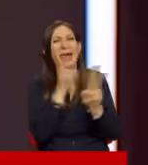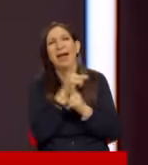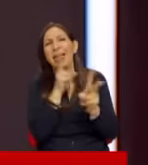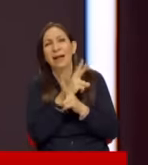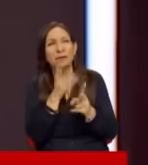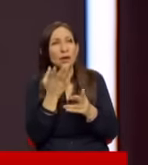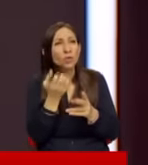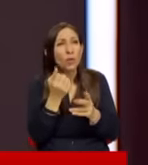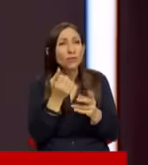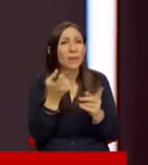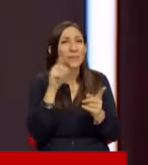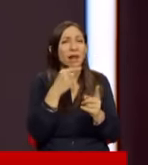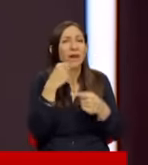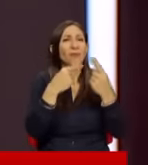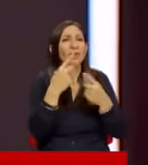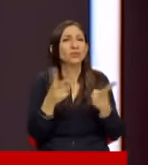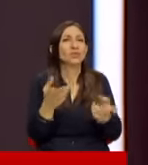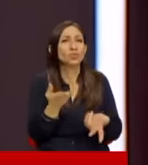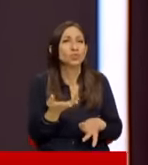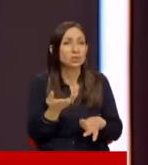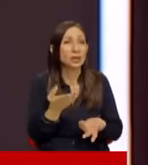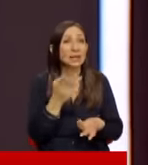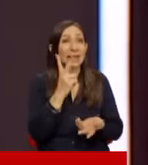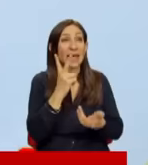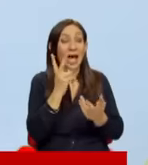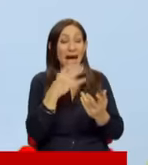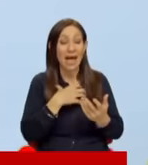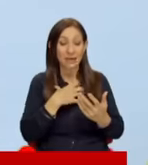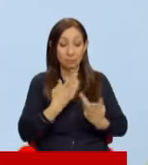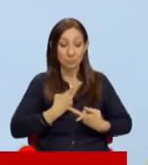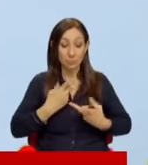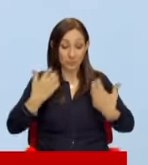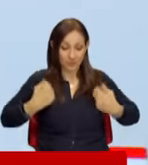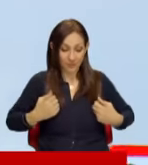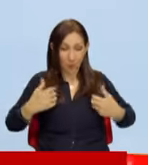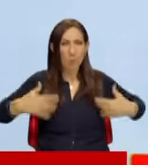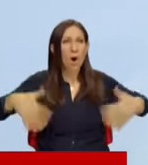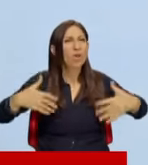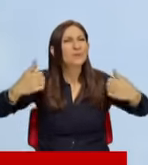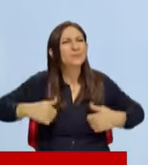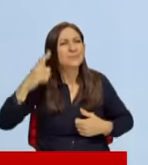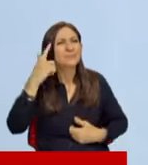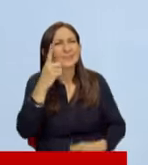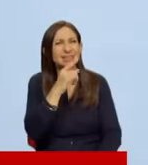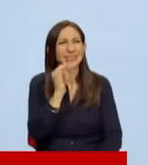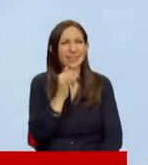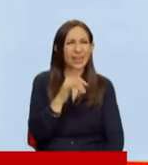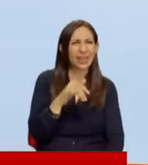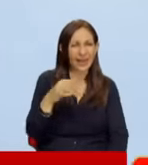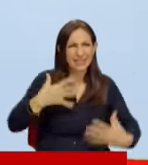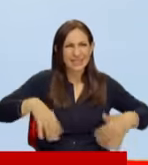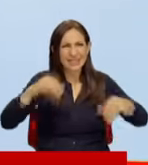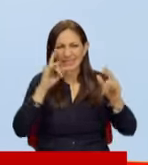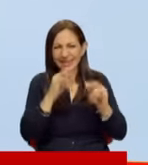Niye köfte üzerinden yürüyorsun? Şimdi sana ait olmayan bir kostümü giydiğinde, üzerine tam oturmayan bir kostümü giydiğinde yalpalamak,